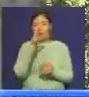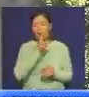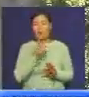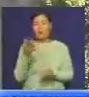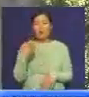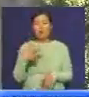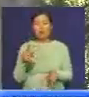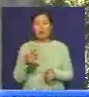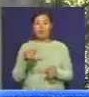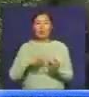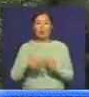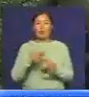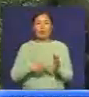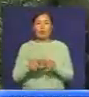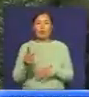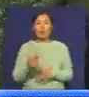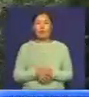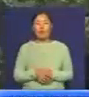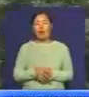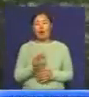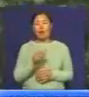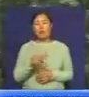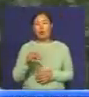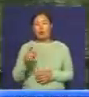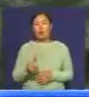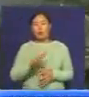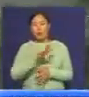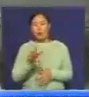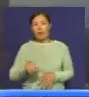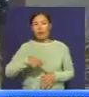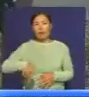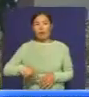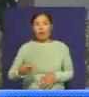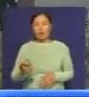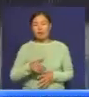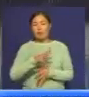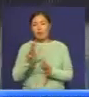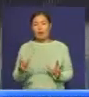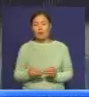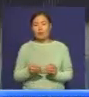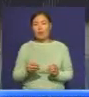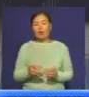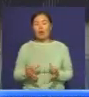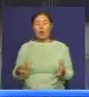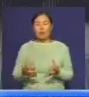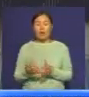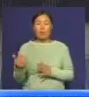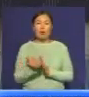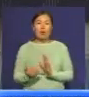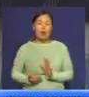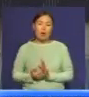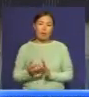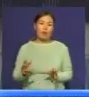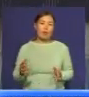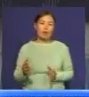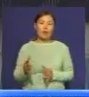что ушел в бизнес. «Казмунайгаз» выделил всем компаниям нефтесервиса специальный бюджет для осуществления программы, которая